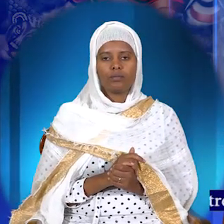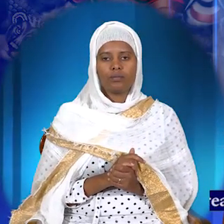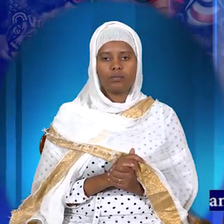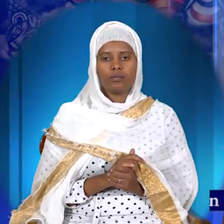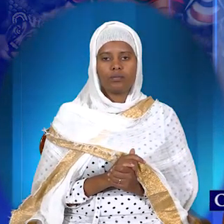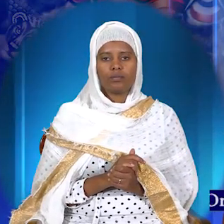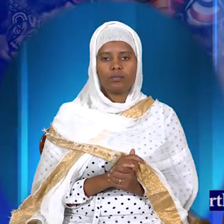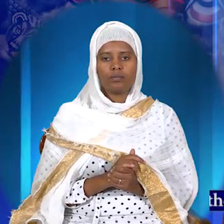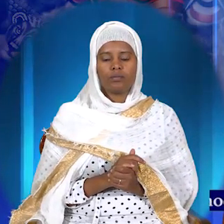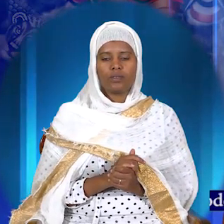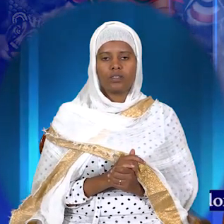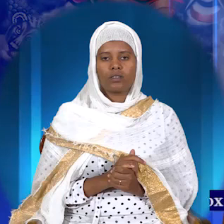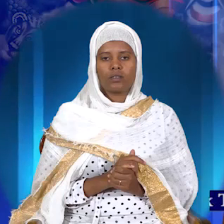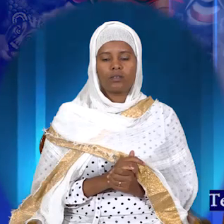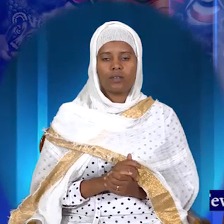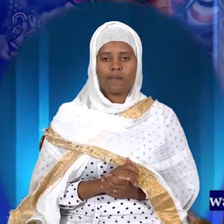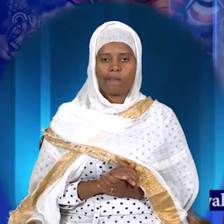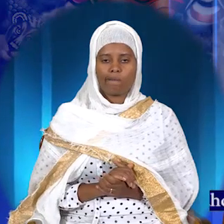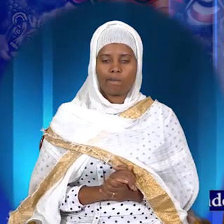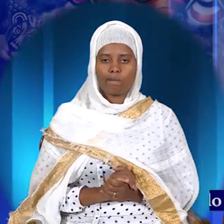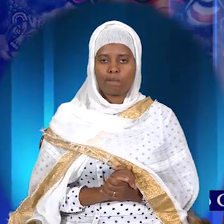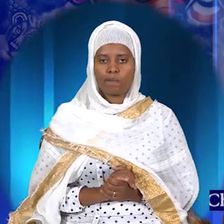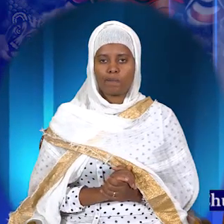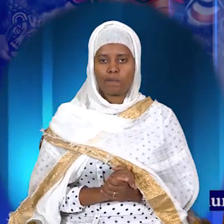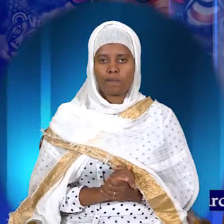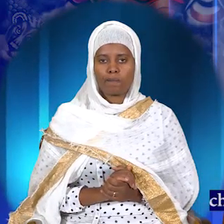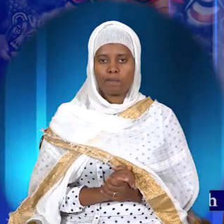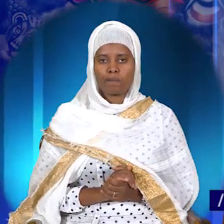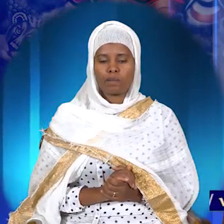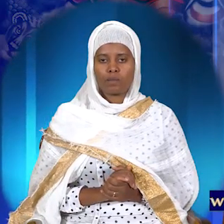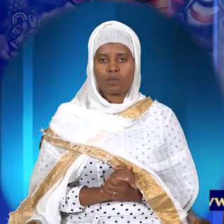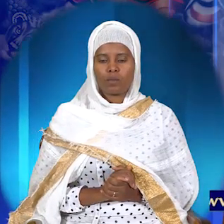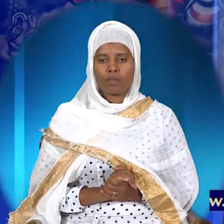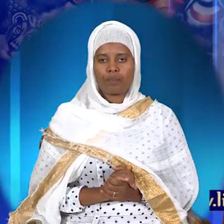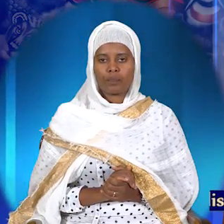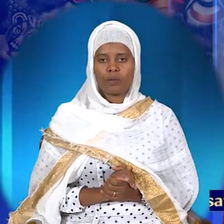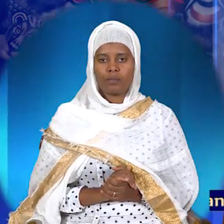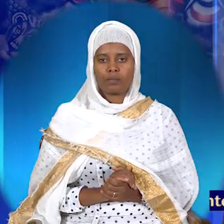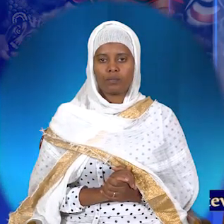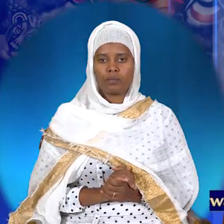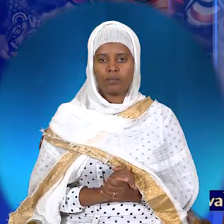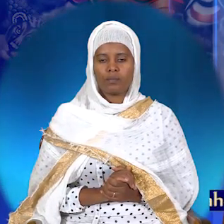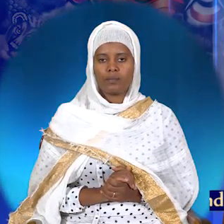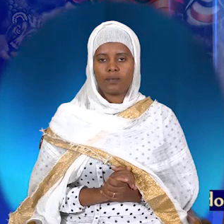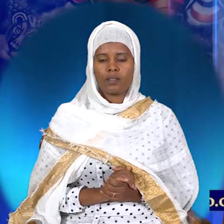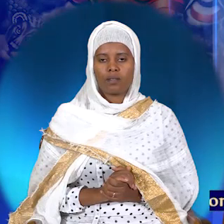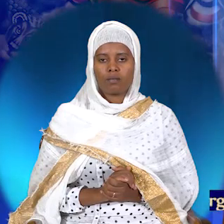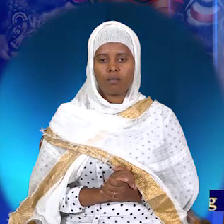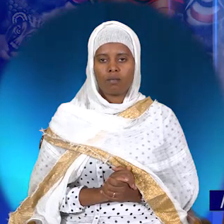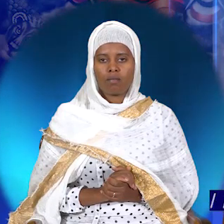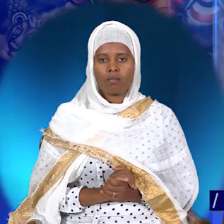ፍቕዲ 26 ብከምዚ የረዳኣና ወሶበ መፃ ጰራቅሊጦስ ዘኣነ እፌኑ ለክሙ እምሃበ